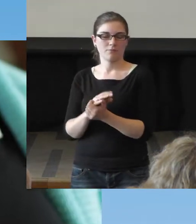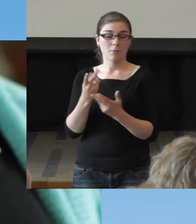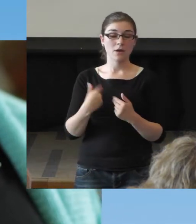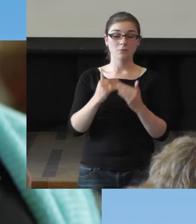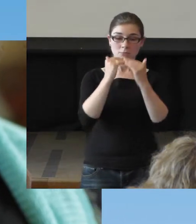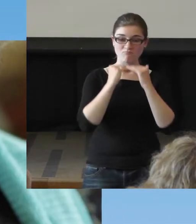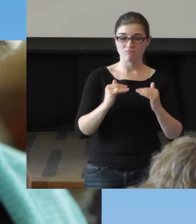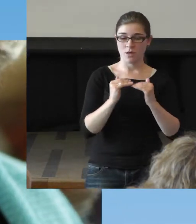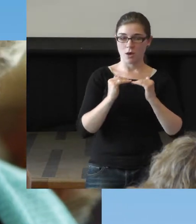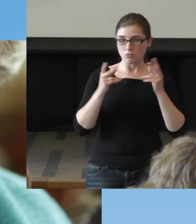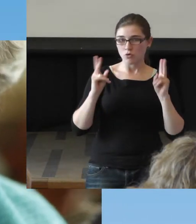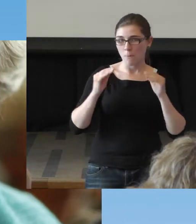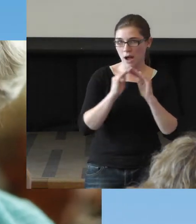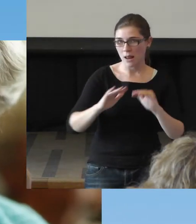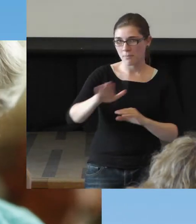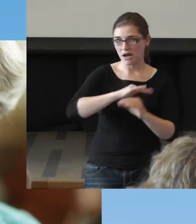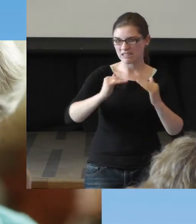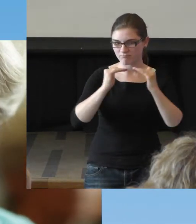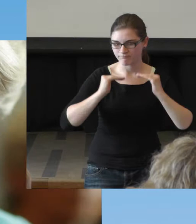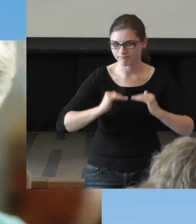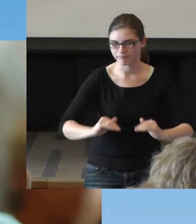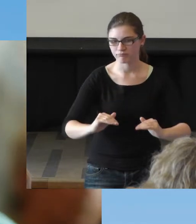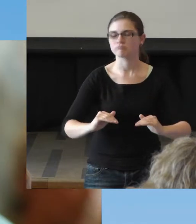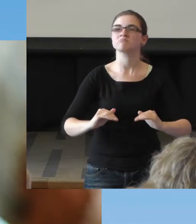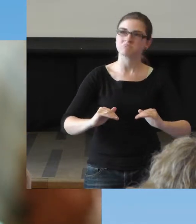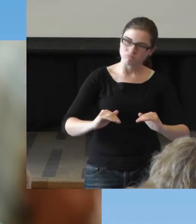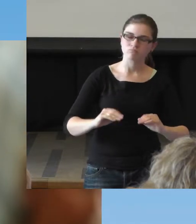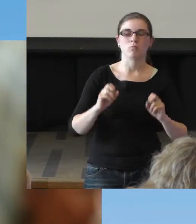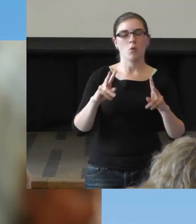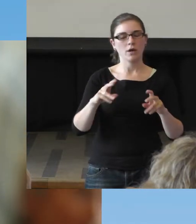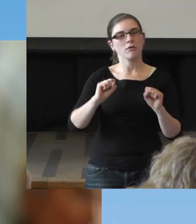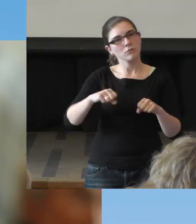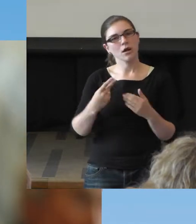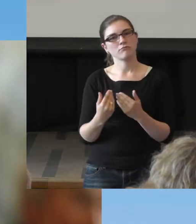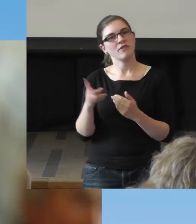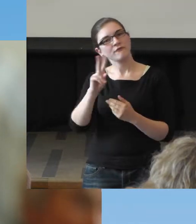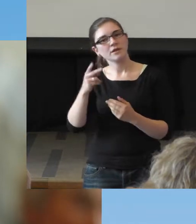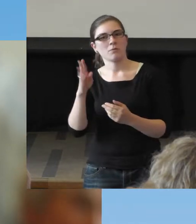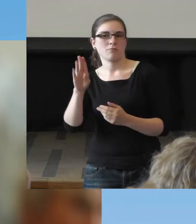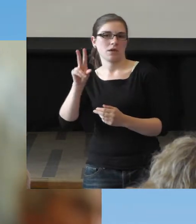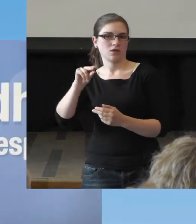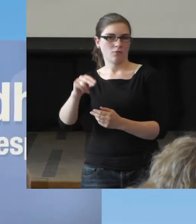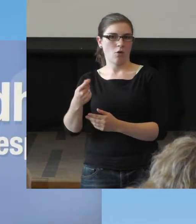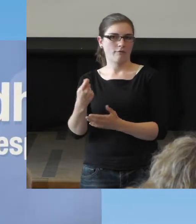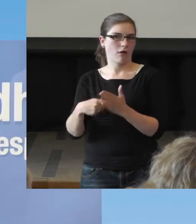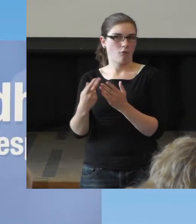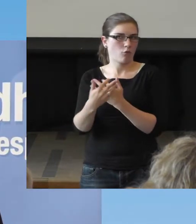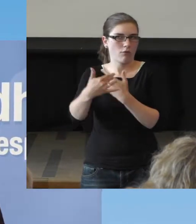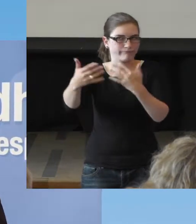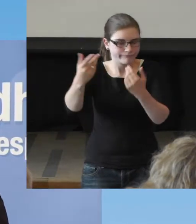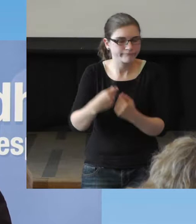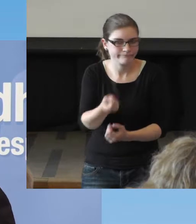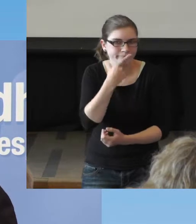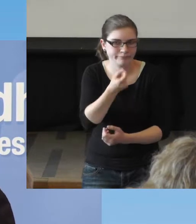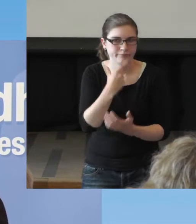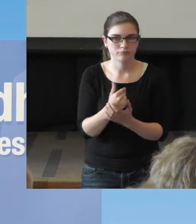Normbereich ist, dann kann man es vielleicht vertreten, auch mal etwas Vitamin B12 zu schlucken, aber wenn es mitten im